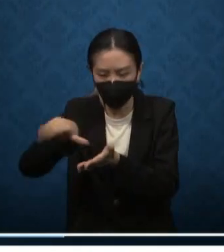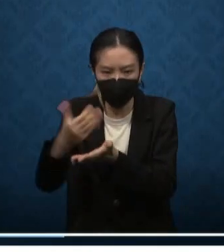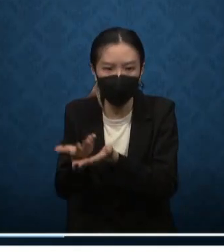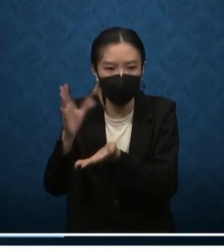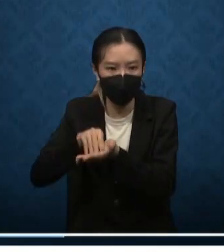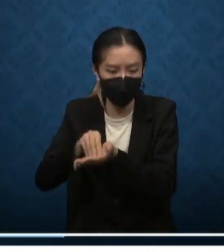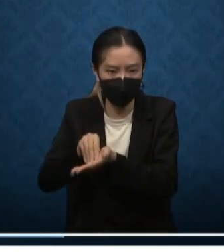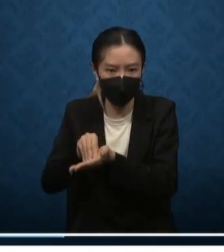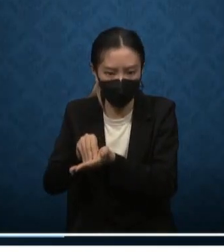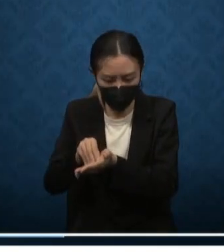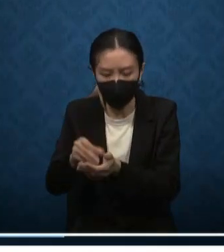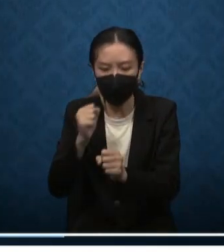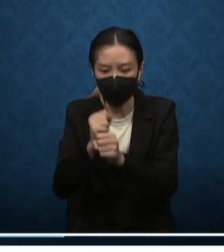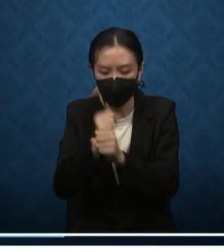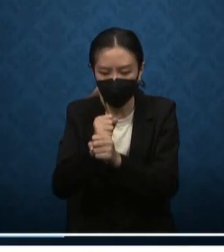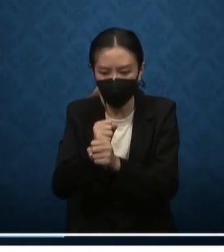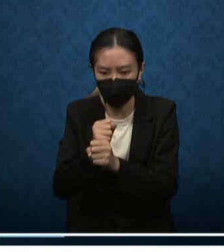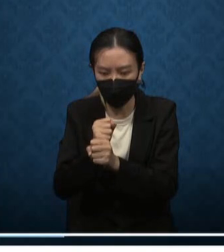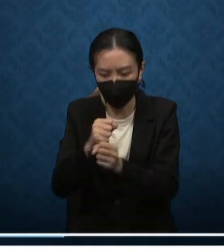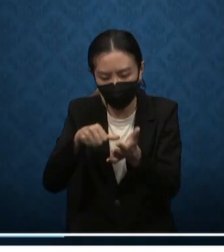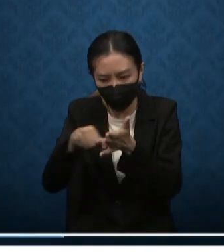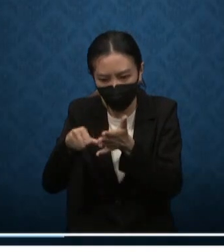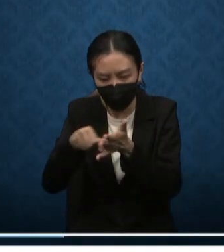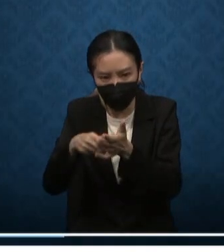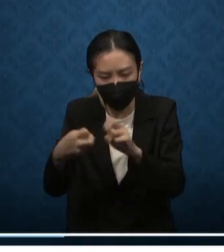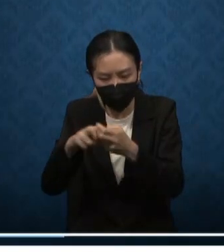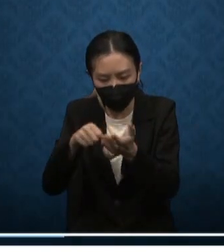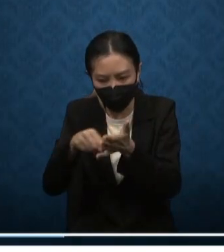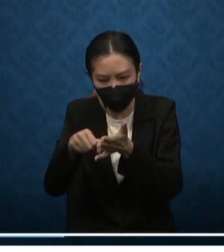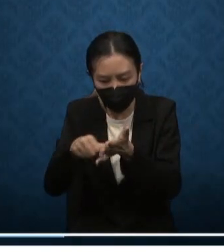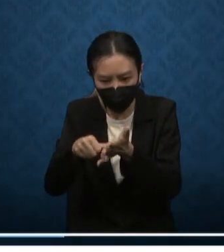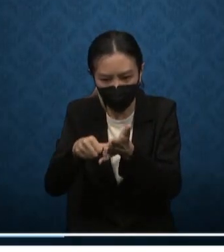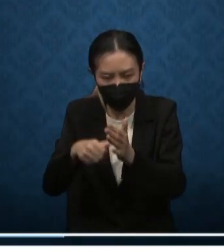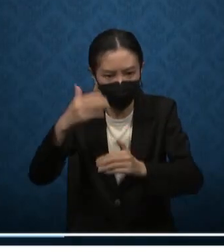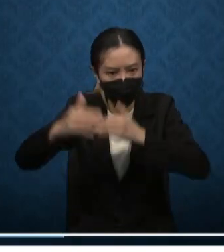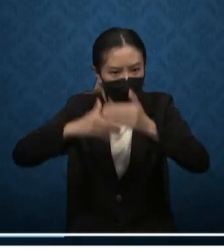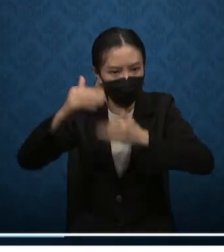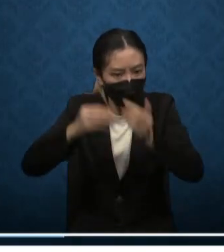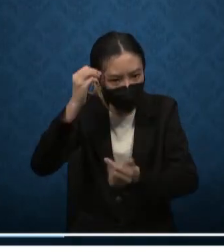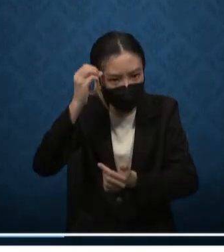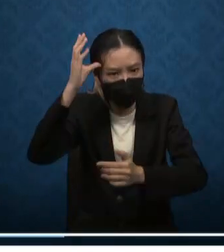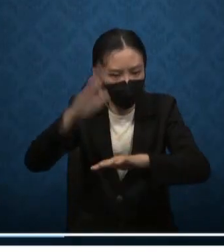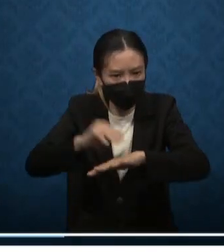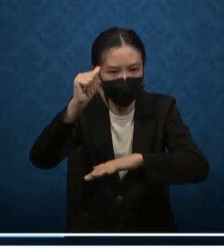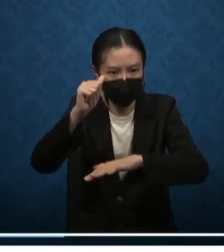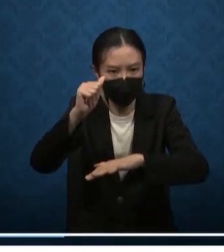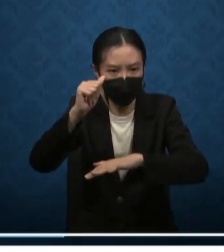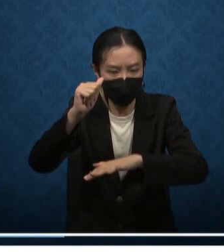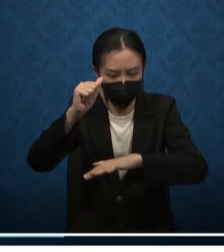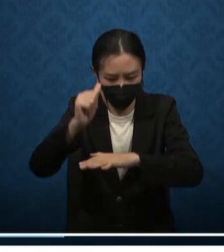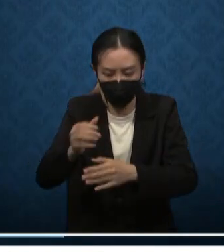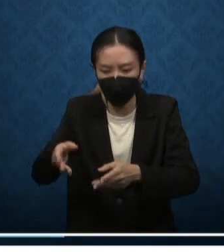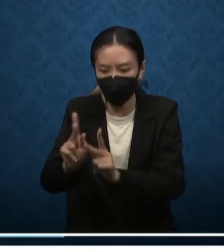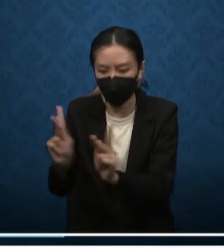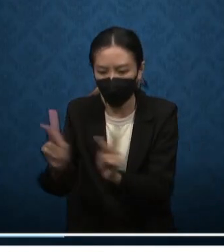แล้วเร่งดำเนินการแก้ไขปัญหาจากนั้นเร่งพัฒนาความรู้ความสามารถศักยภาพของคณะ